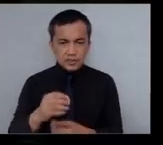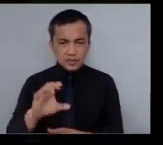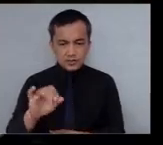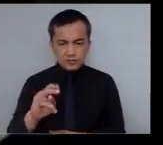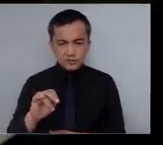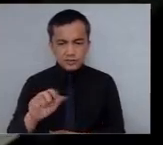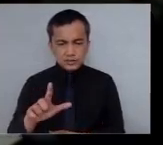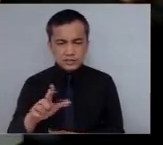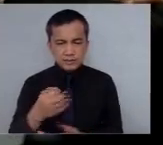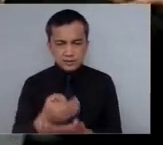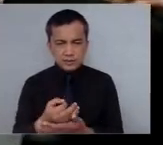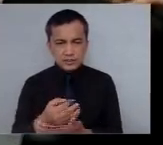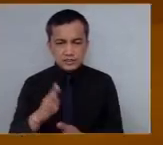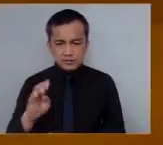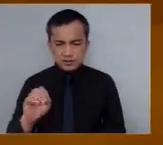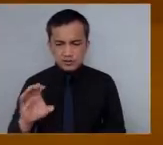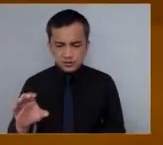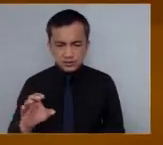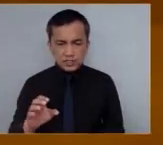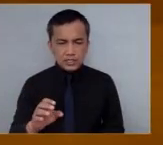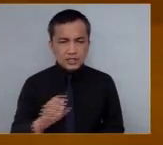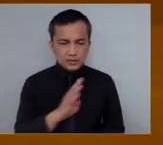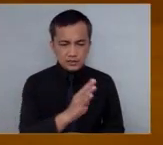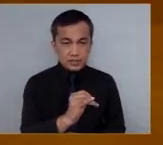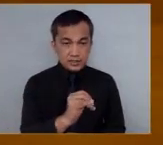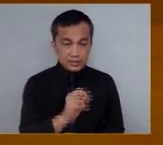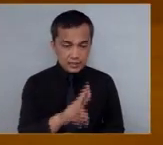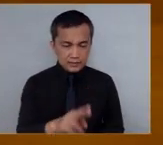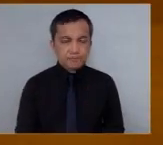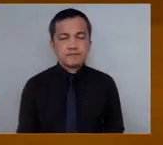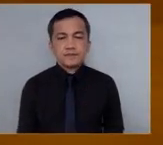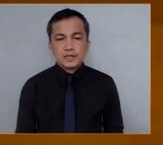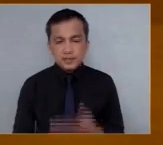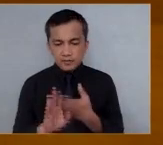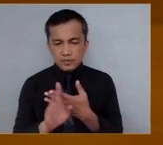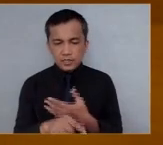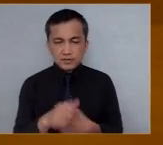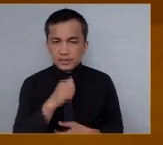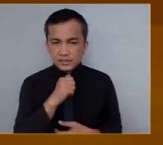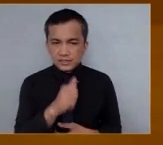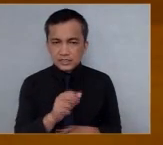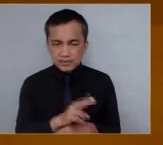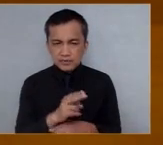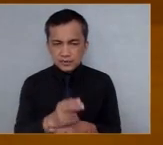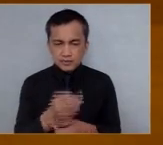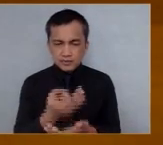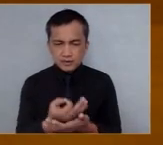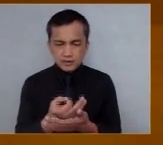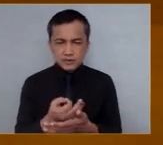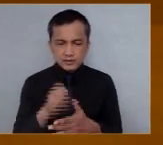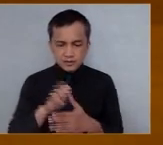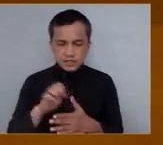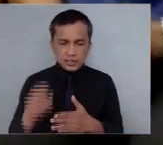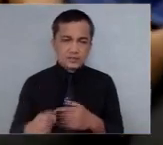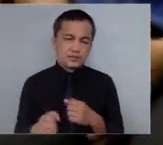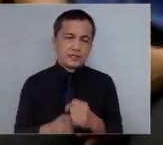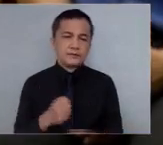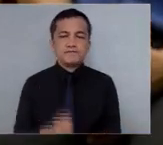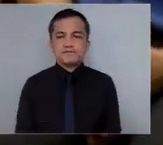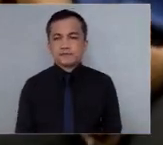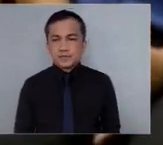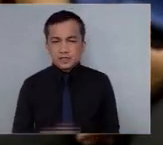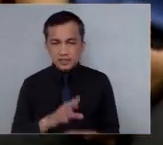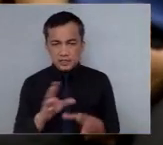ng Bureau of Customs at Internal Revenue. Binabalik naman daw ang hindi nagagamit na pondo sa bawat katapusan ng taon. Aabot sa